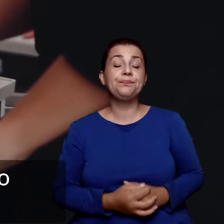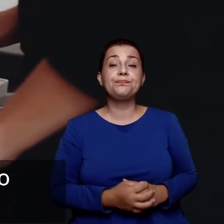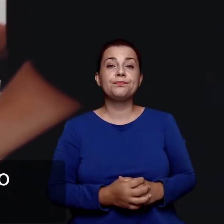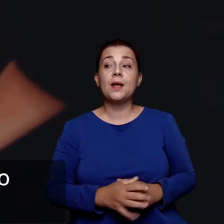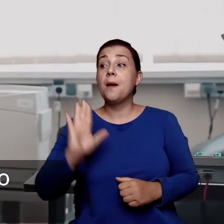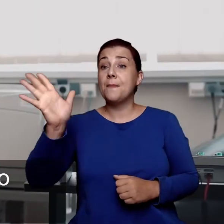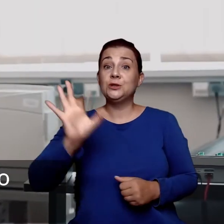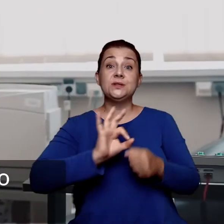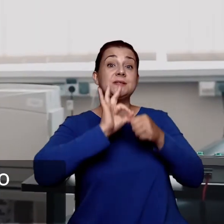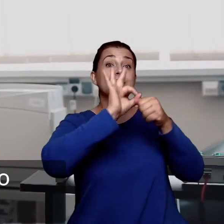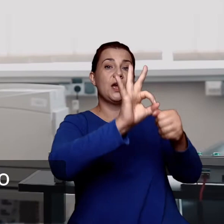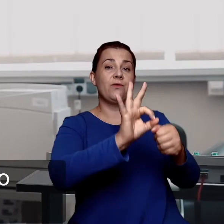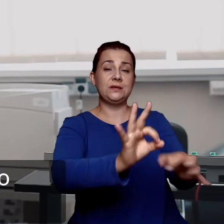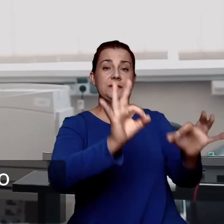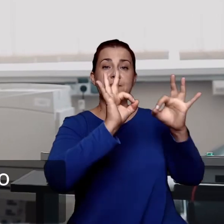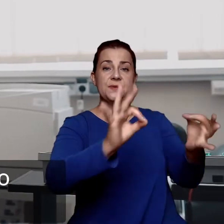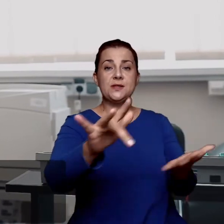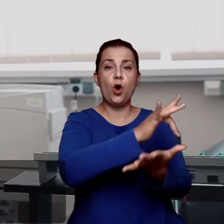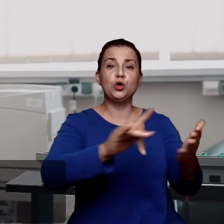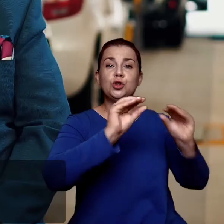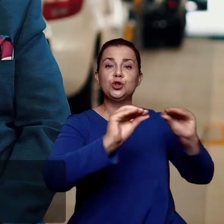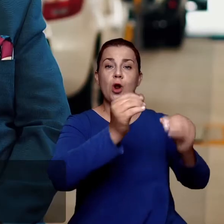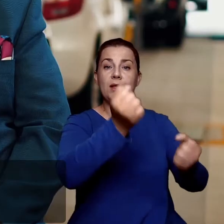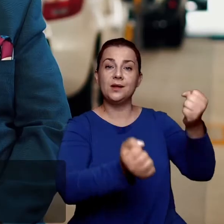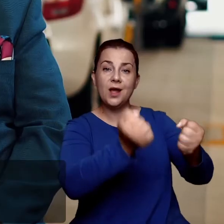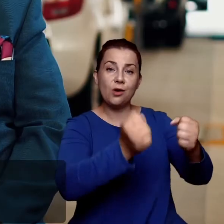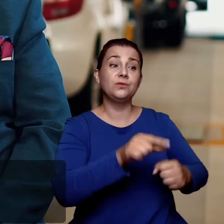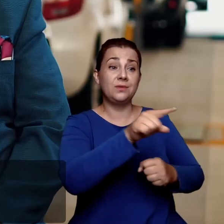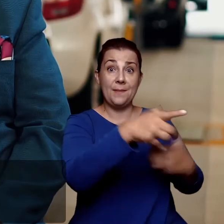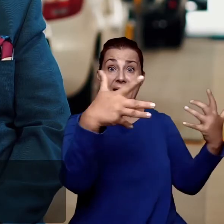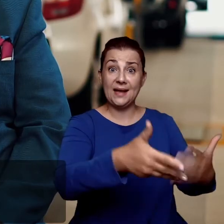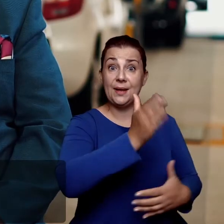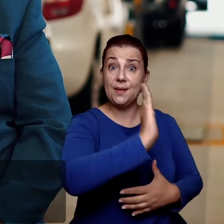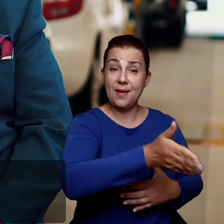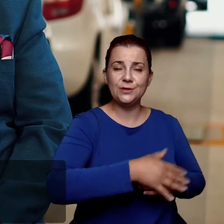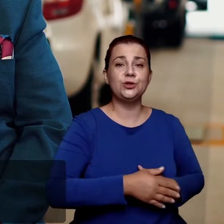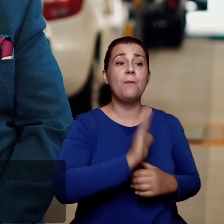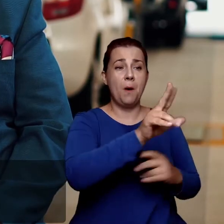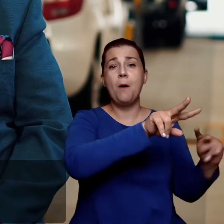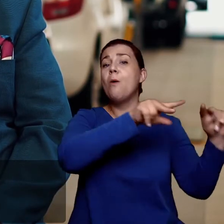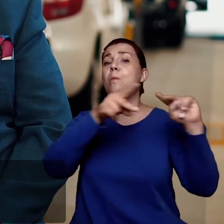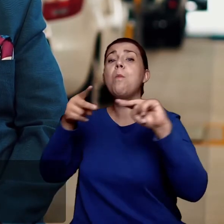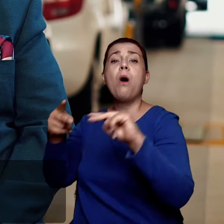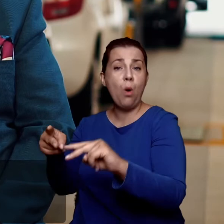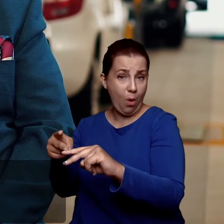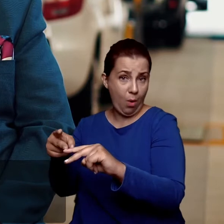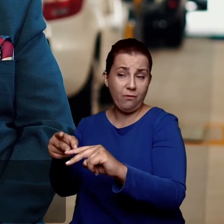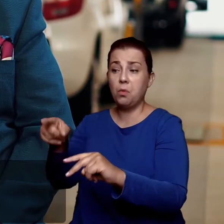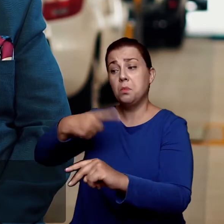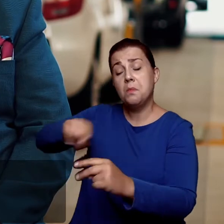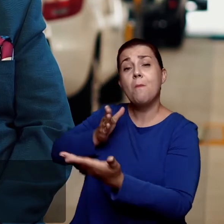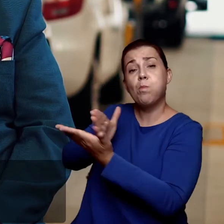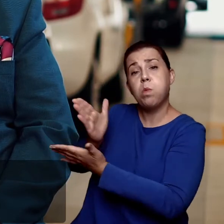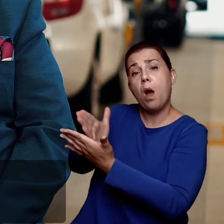skierowane do właściwego ośrodka szkolenia kierowców, gdzie zostanie przeprowadzony egzamin. Po powrocie z tego egzaminu pomożemy